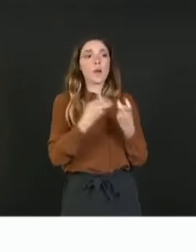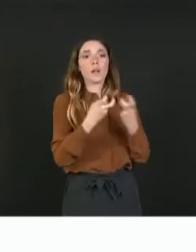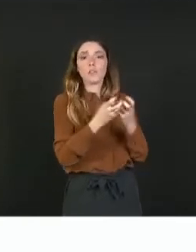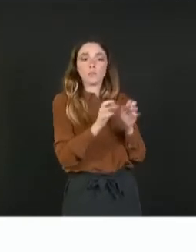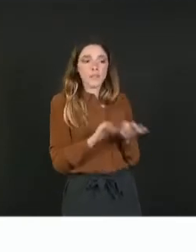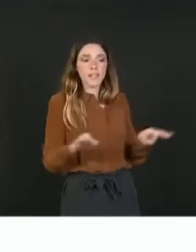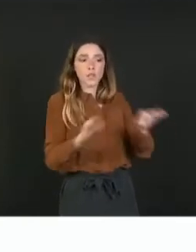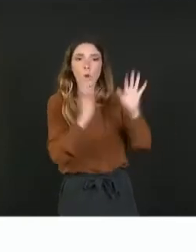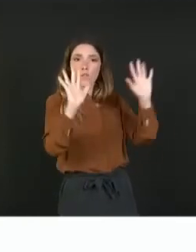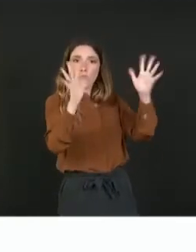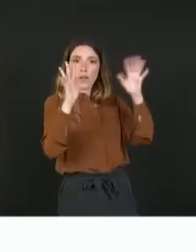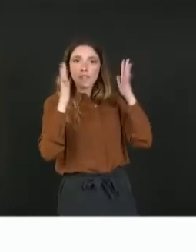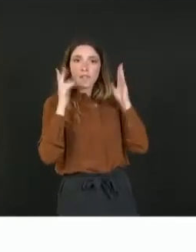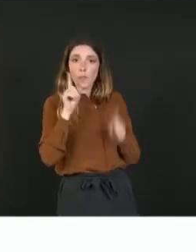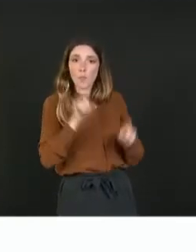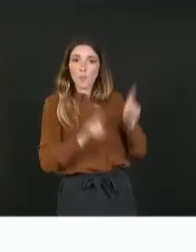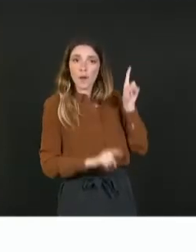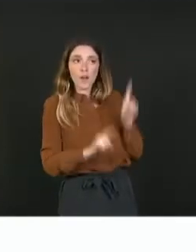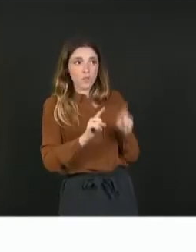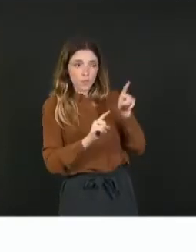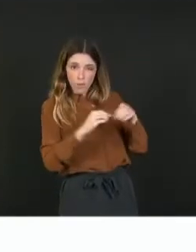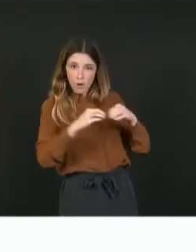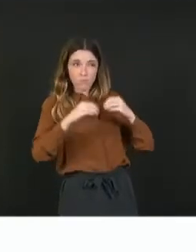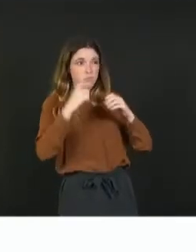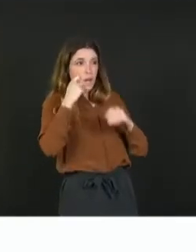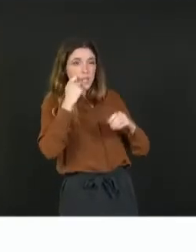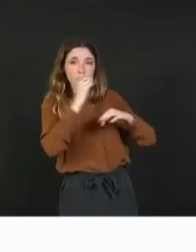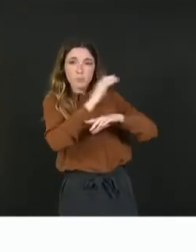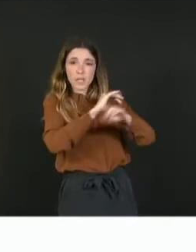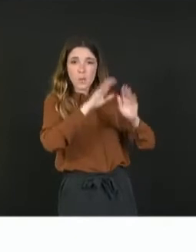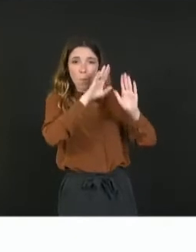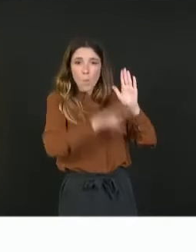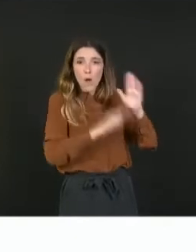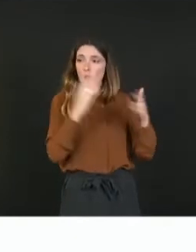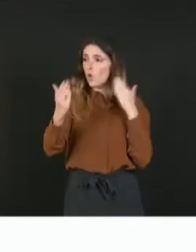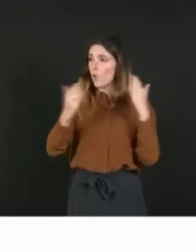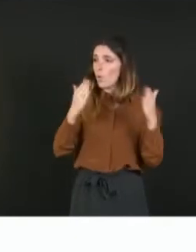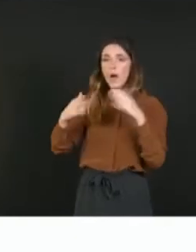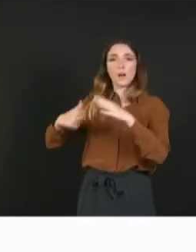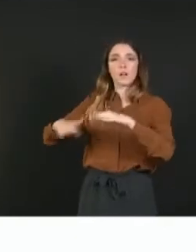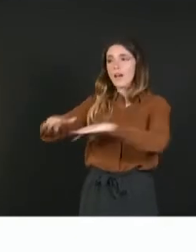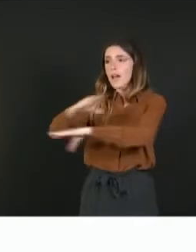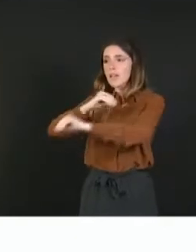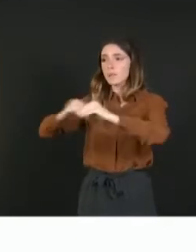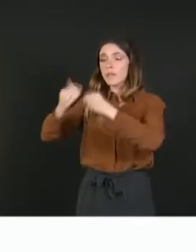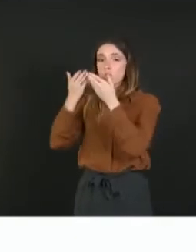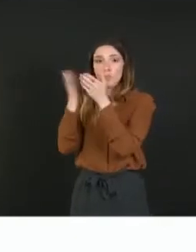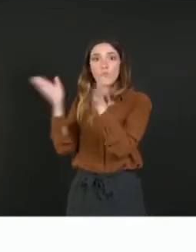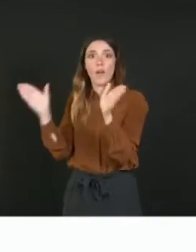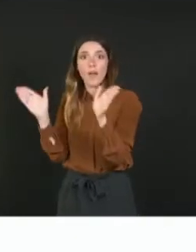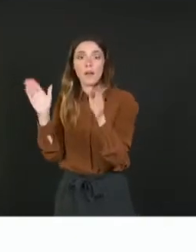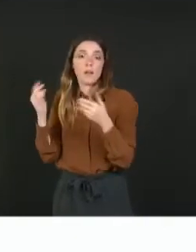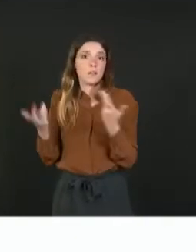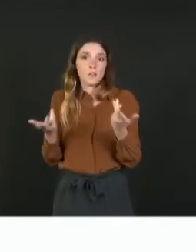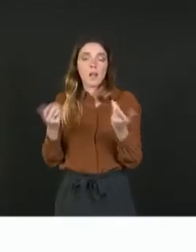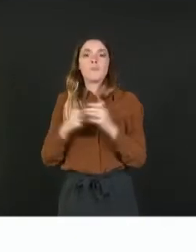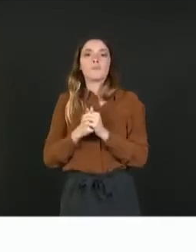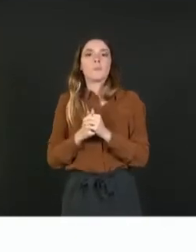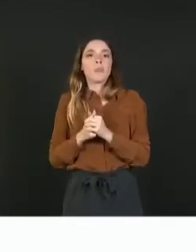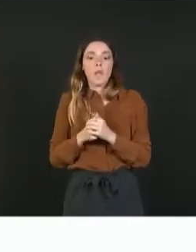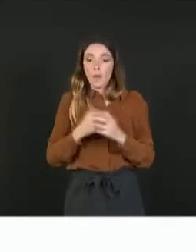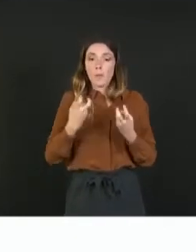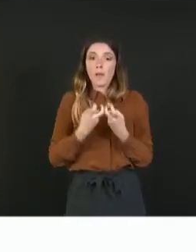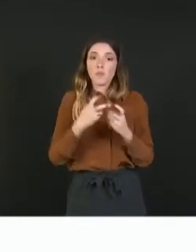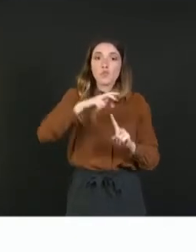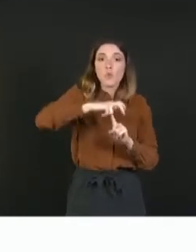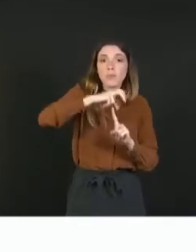forestiers, peuvent abriter moins d'espèces que les milieux prairiaux ou ouverts. C'est pour ça qu'on fait des éclaircies aussi en forêt. Si on regarde les champignons et les bactéries,